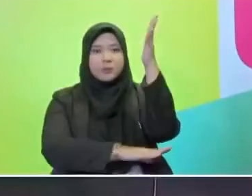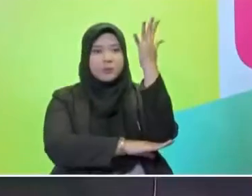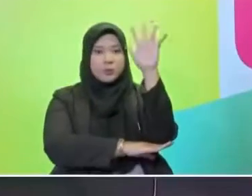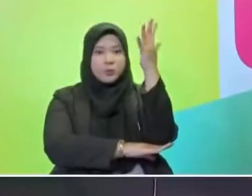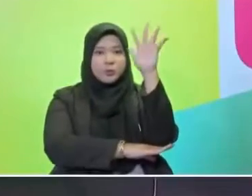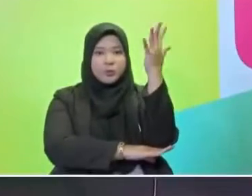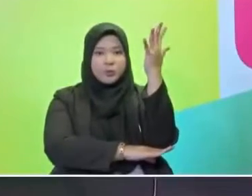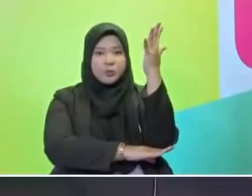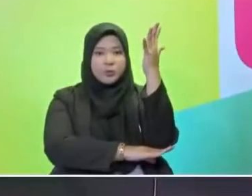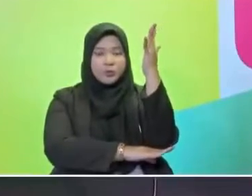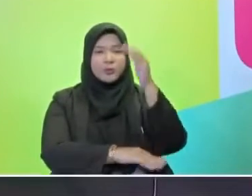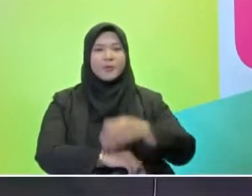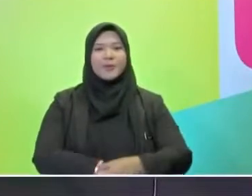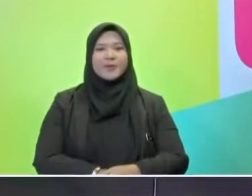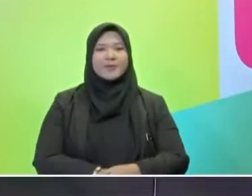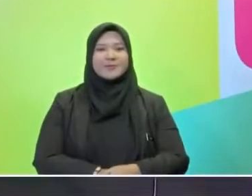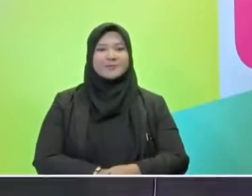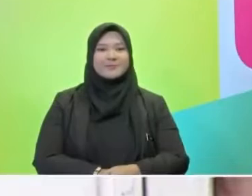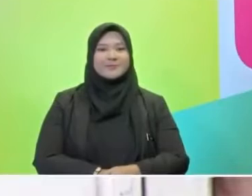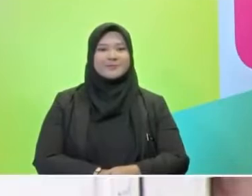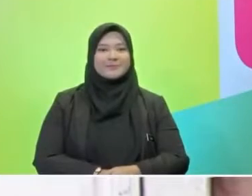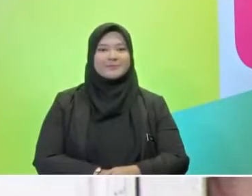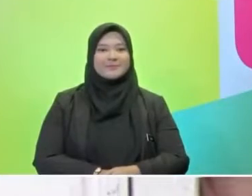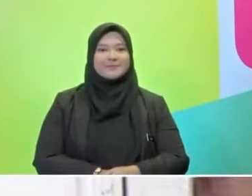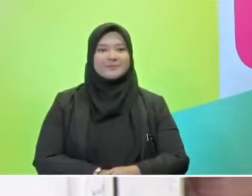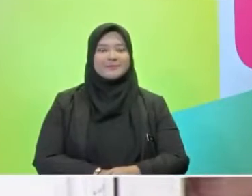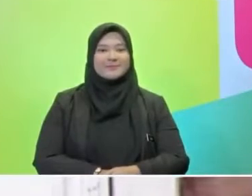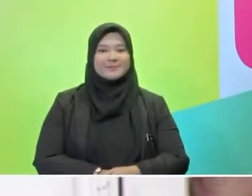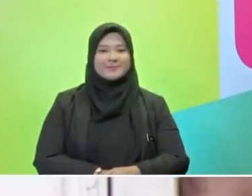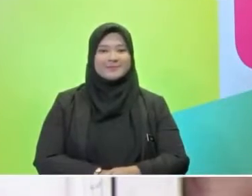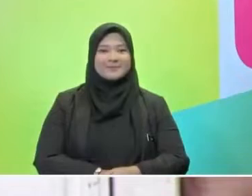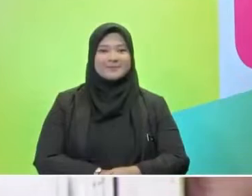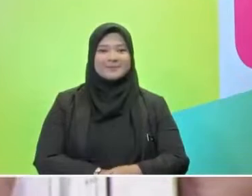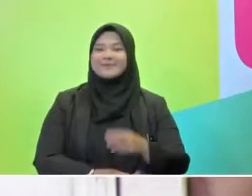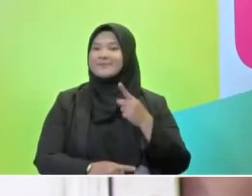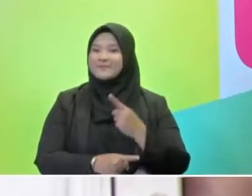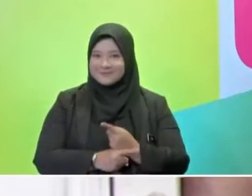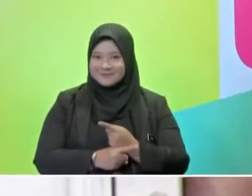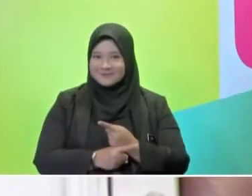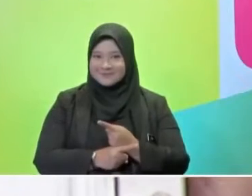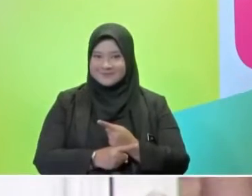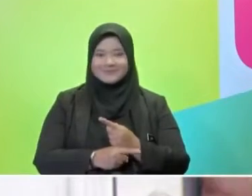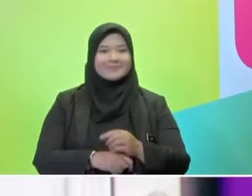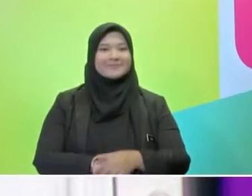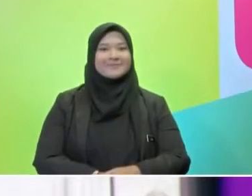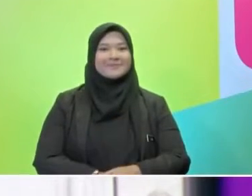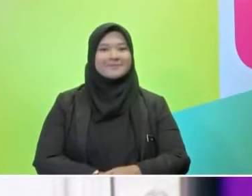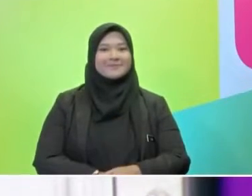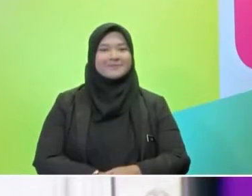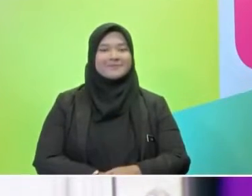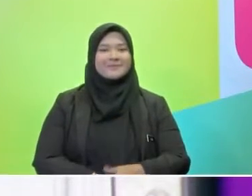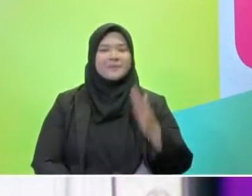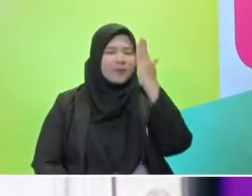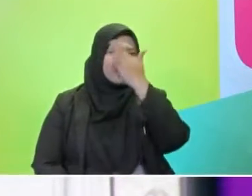Christmas. Wah. Baik. Saya akan tampakkan gambar. Wah, cantiknya pokok tu dia orang hias,